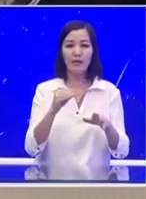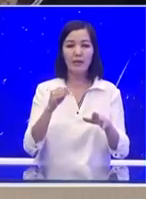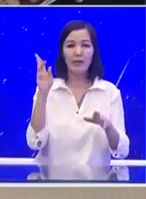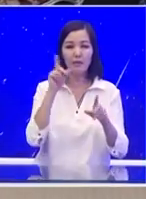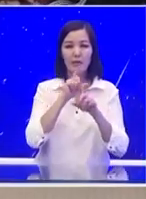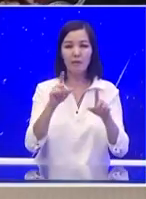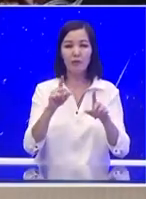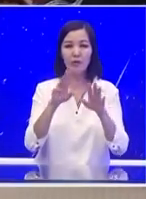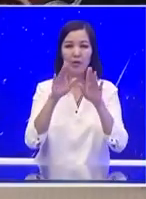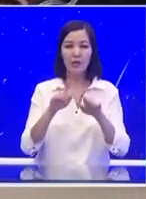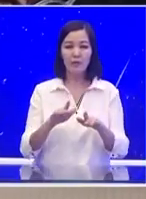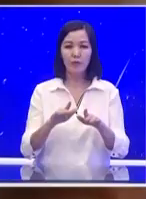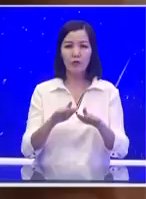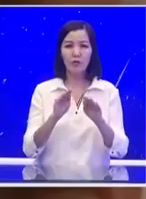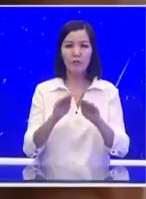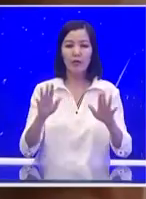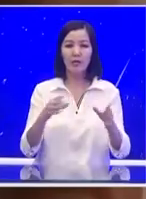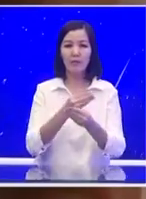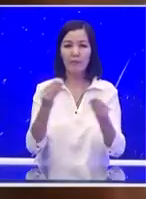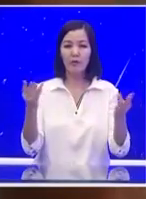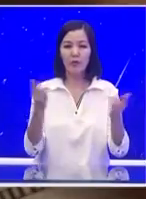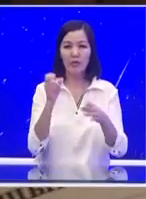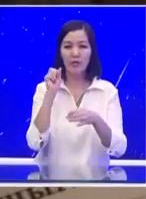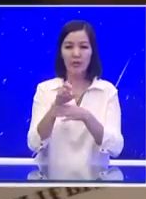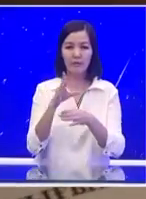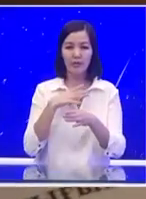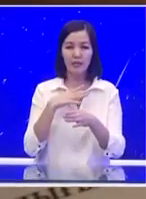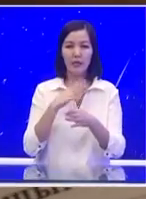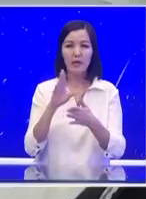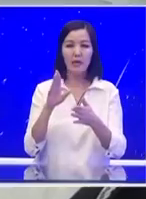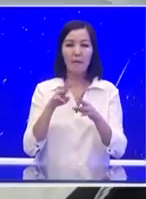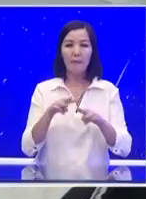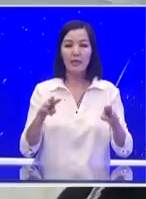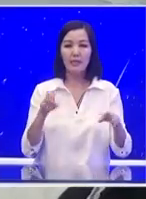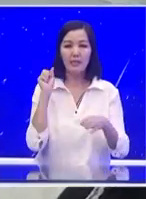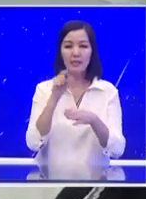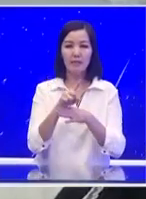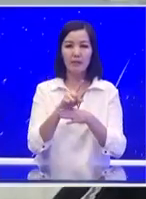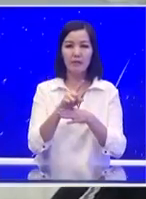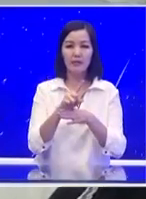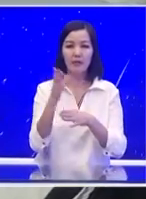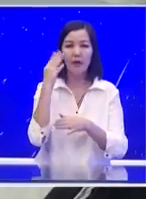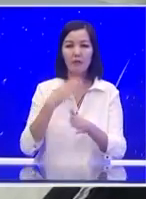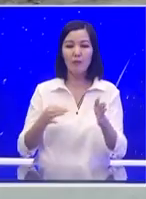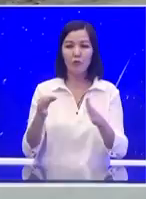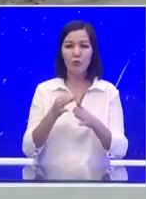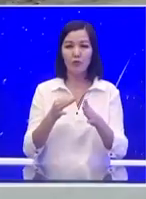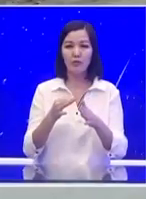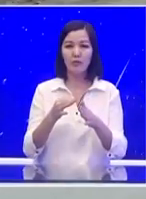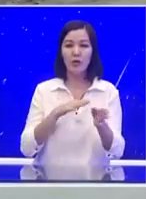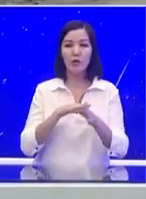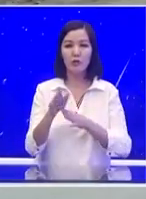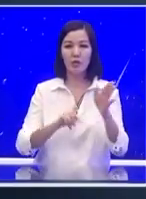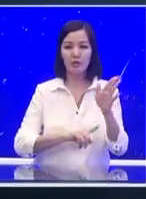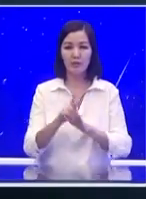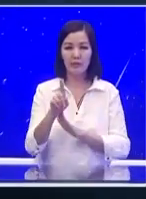ошақтарындағы компьютерлерді оқушыларға үлестіріп беруді тапсырды. Бас мұғалім пәрменін алғашқылар қатарында Алматы облысы жүзеге асыра